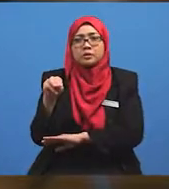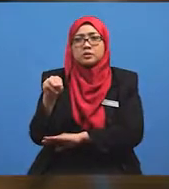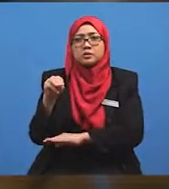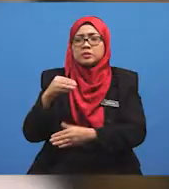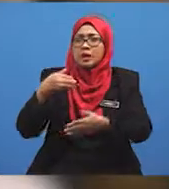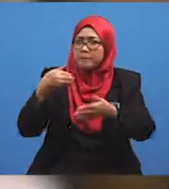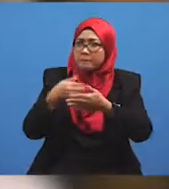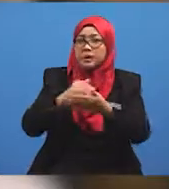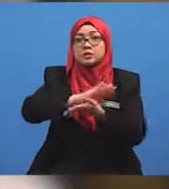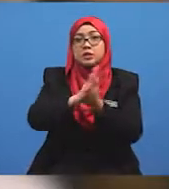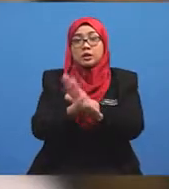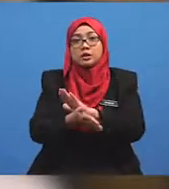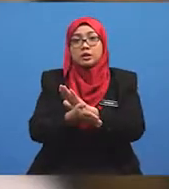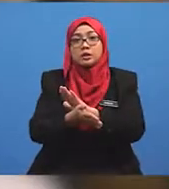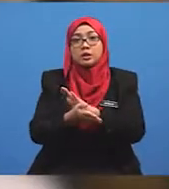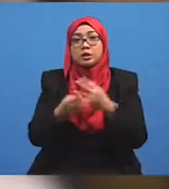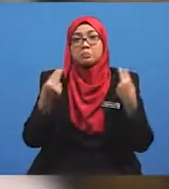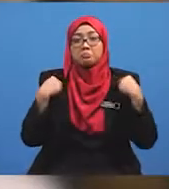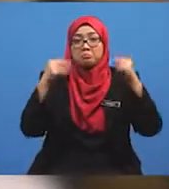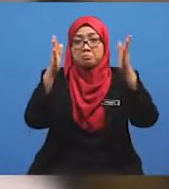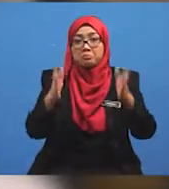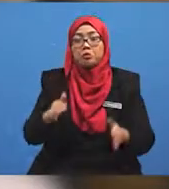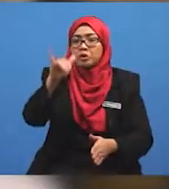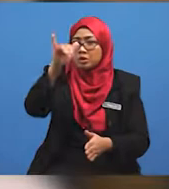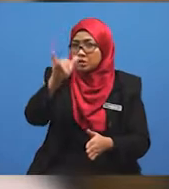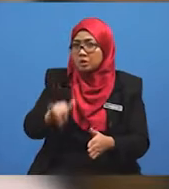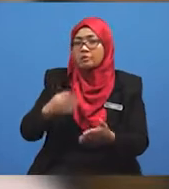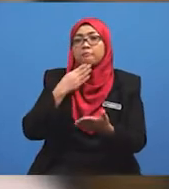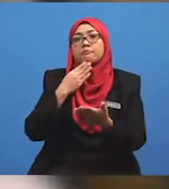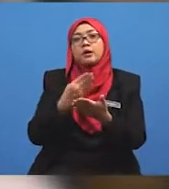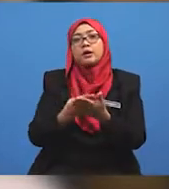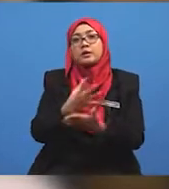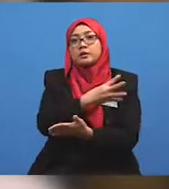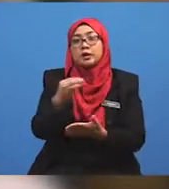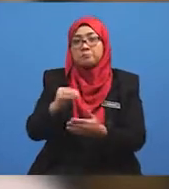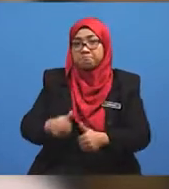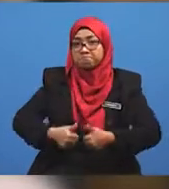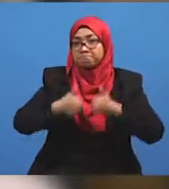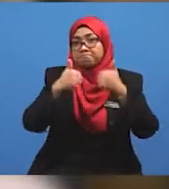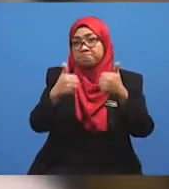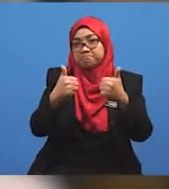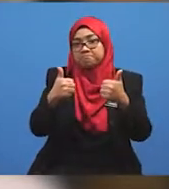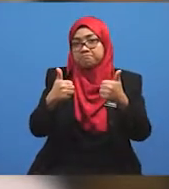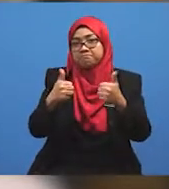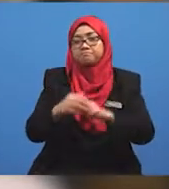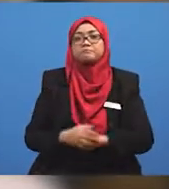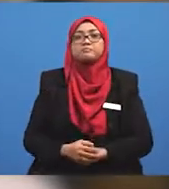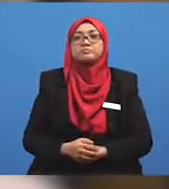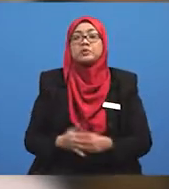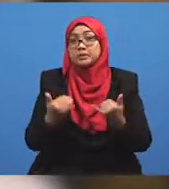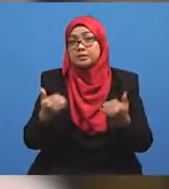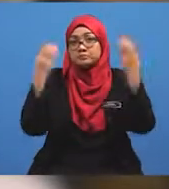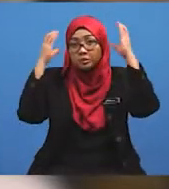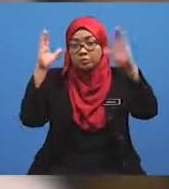percaya Danau pelajaran hari ini jenggo akan menerangkan sifat-sifat